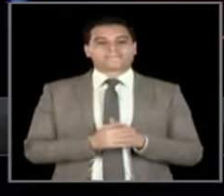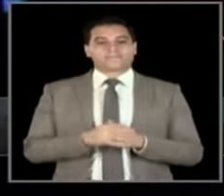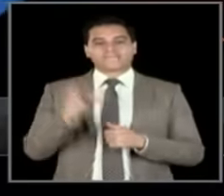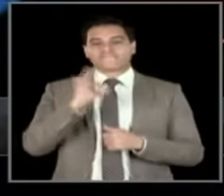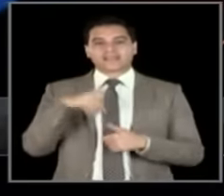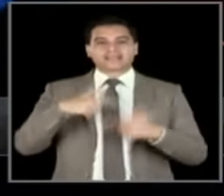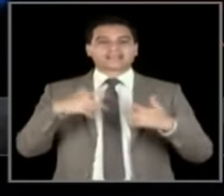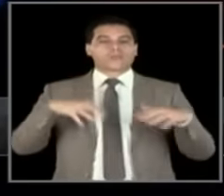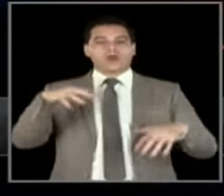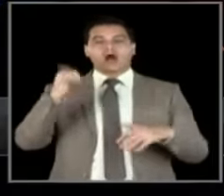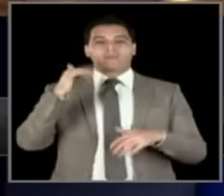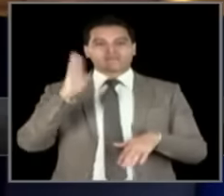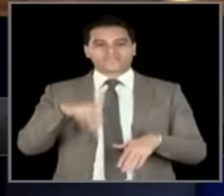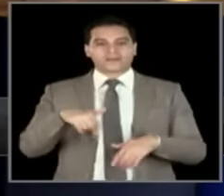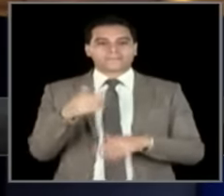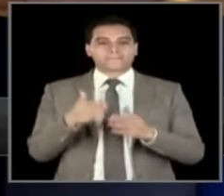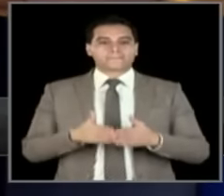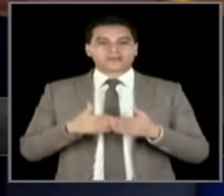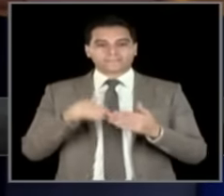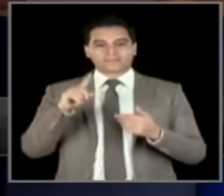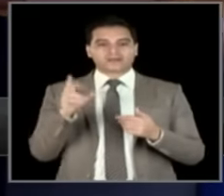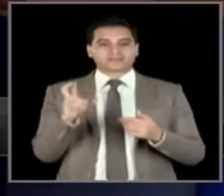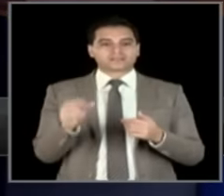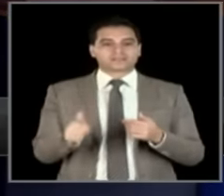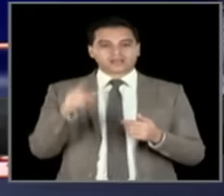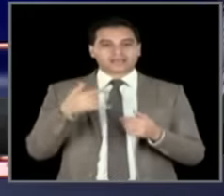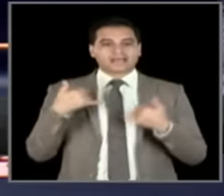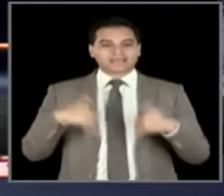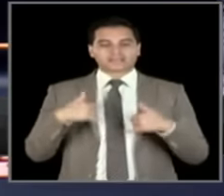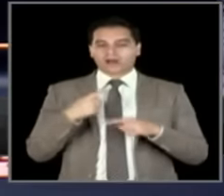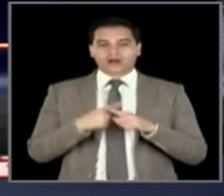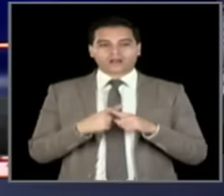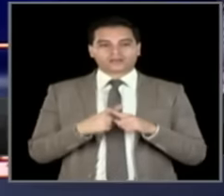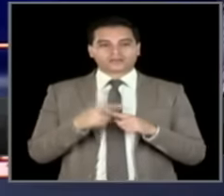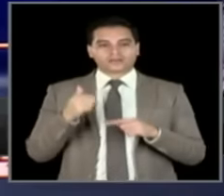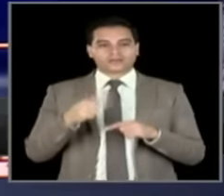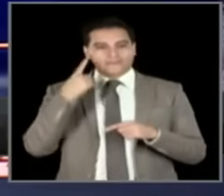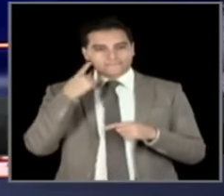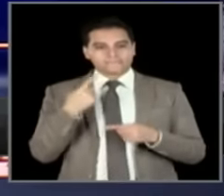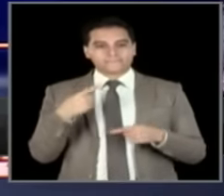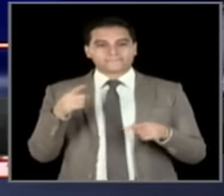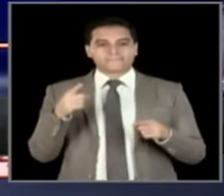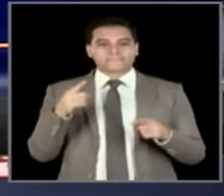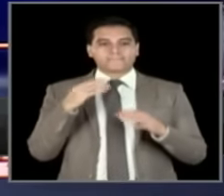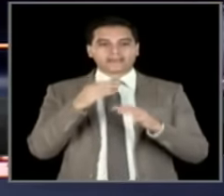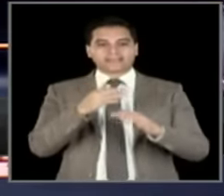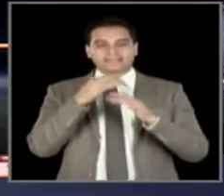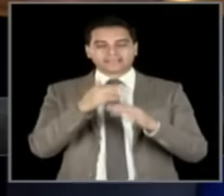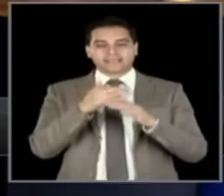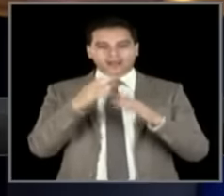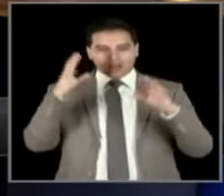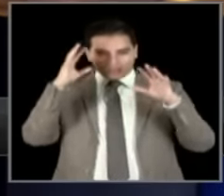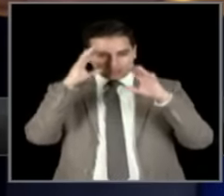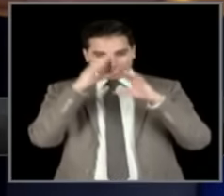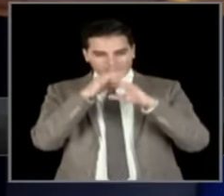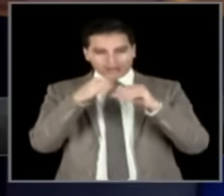في أي دولة عربية يقع ميناء بنزرت؟ الجزائر. غلط. مديح الظل العالي هو ديوان لشاعر